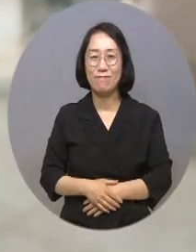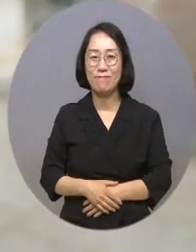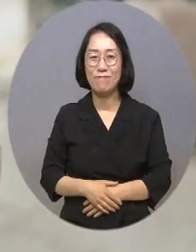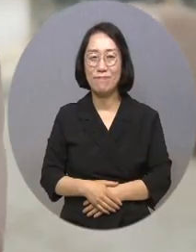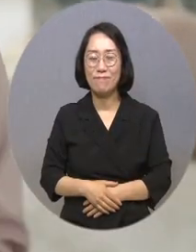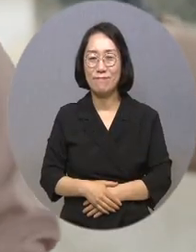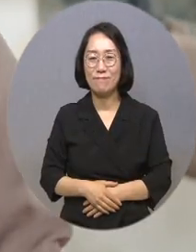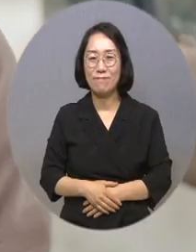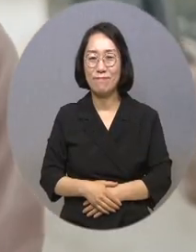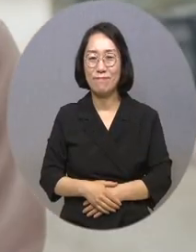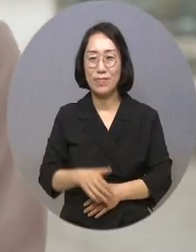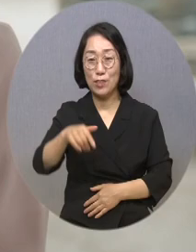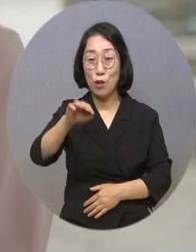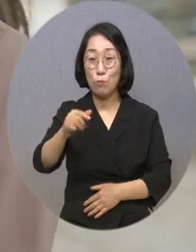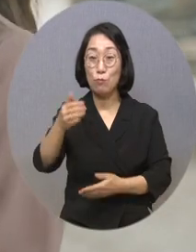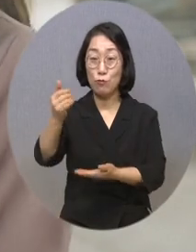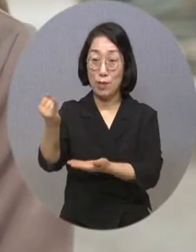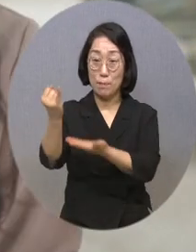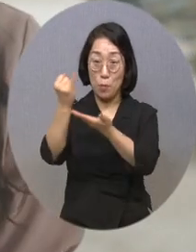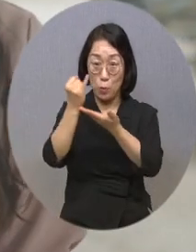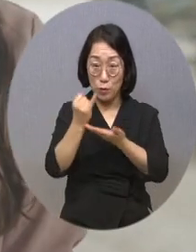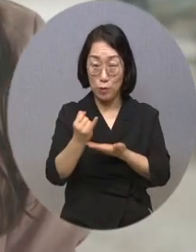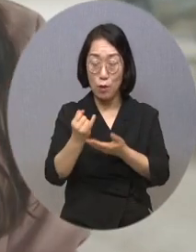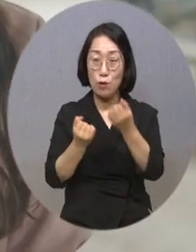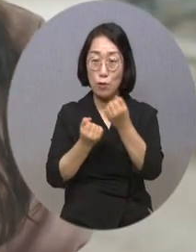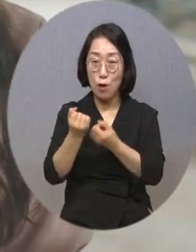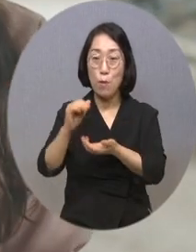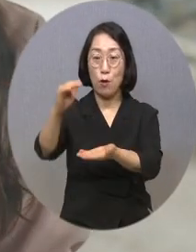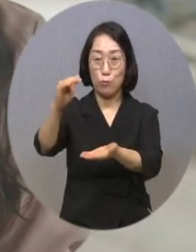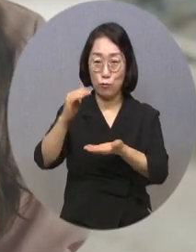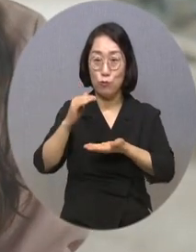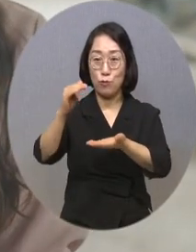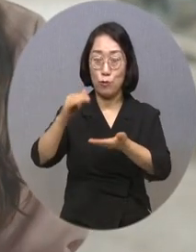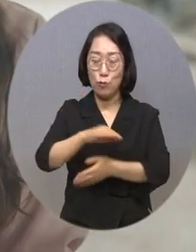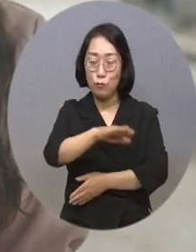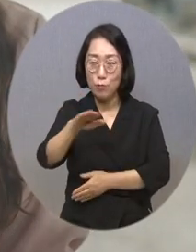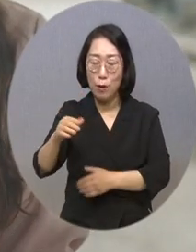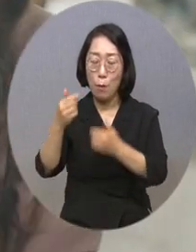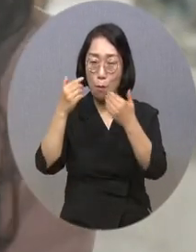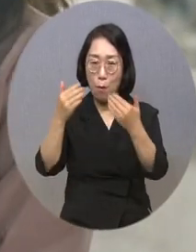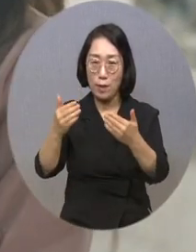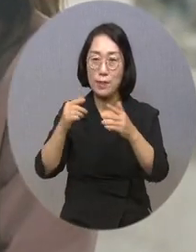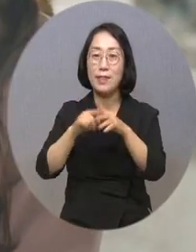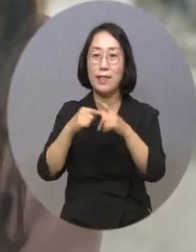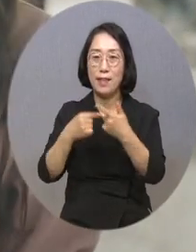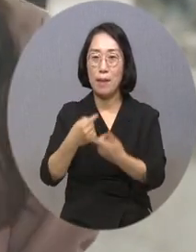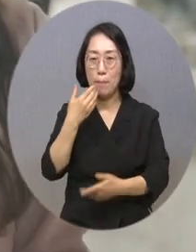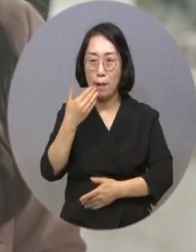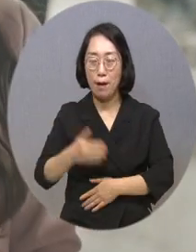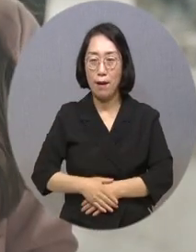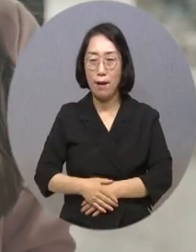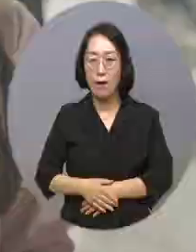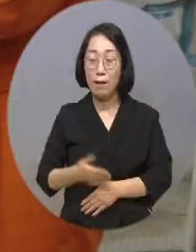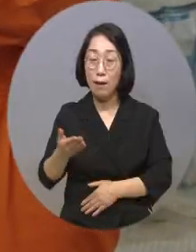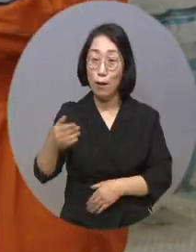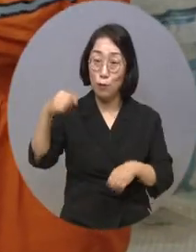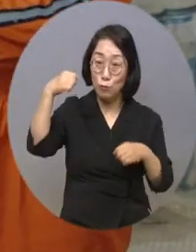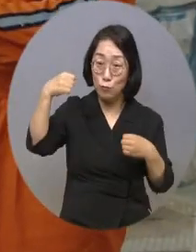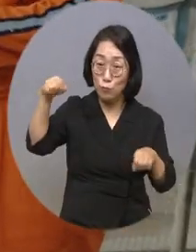오늘 전무님이 또 이렇게 알차게 또 얘기를 잘해주셔가지고 이거 뭐 귀에 쏙쏙 박히는 강의였어요. 그 전무님 춤추는 거